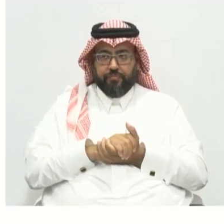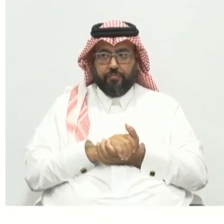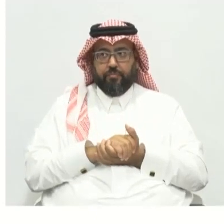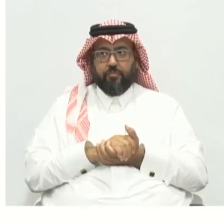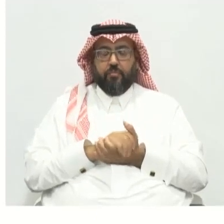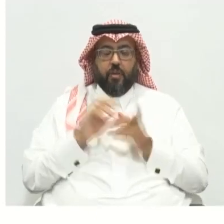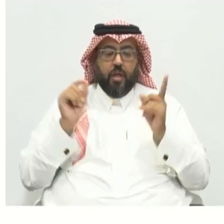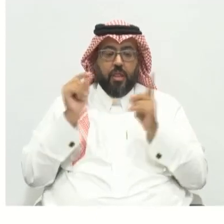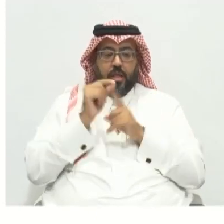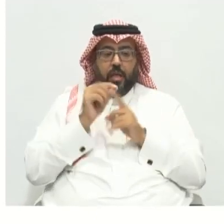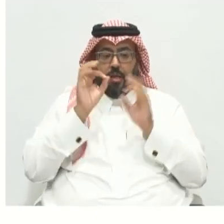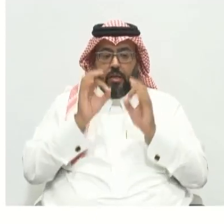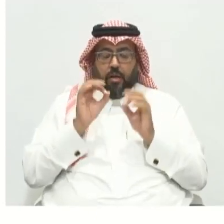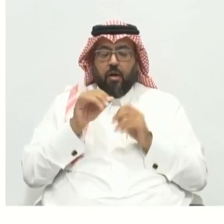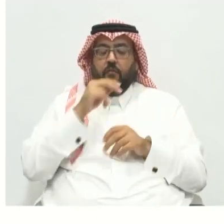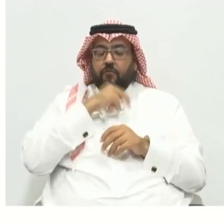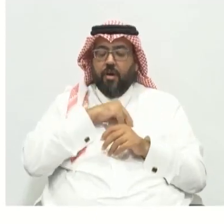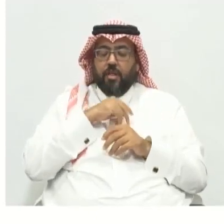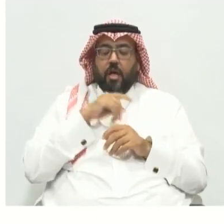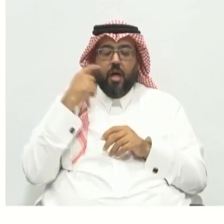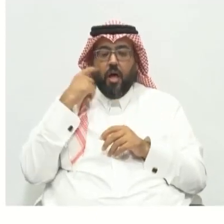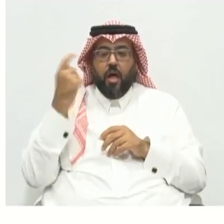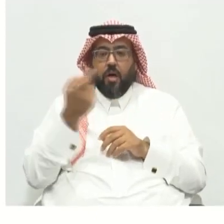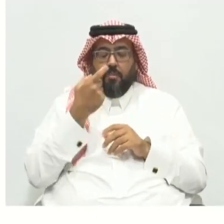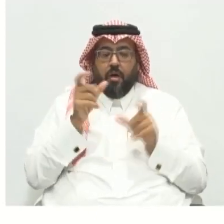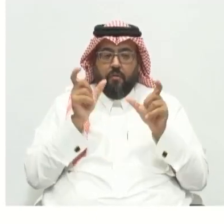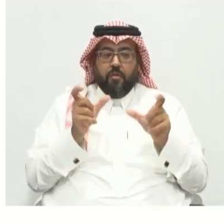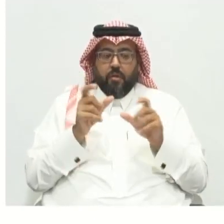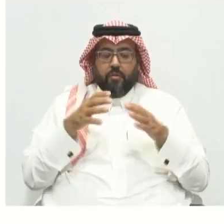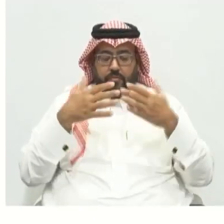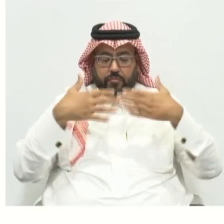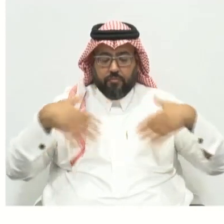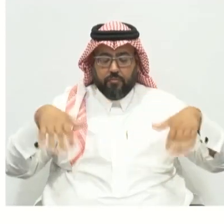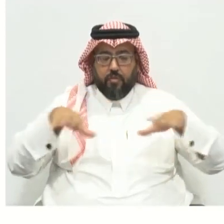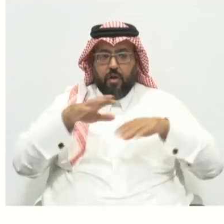الهدف من ذلك تحقيق المصلحه العامه والحفاظ على كيان وسلامه